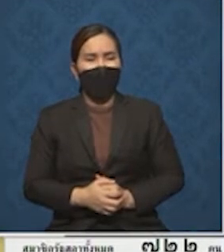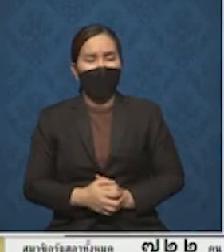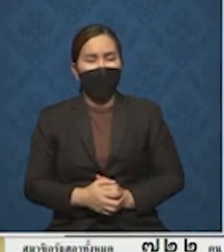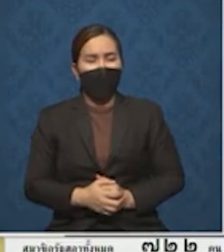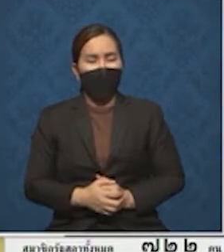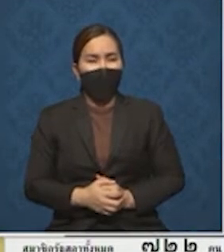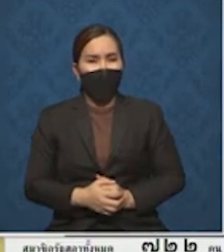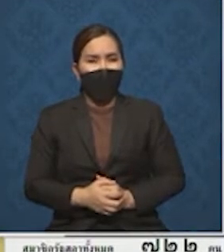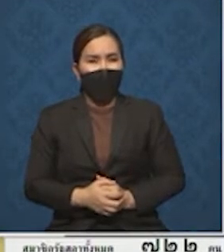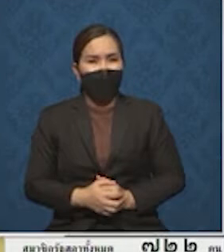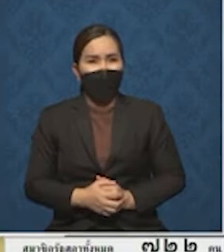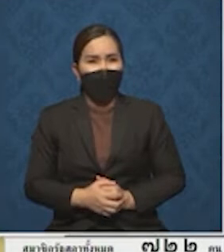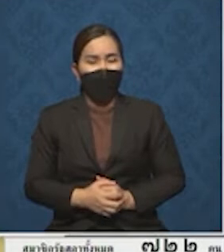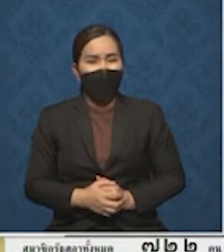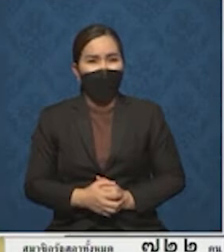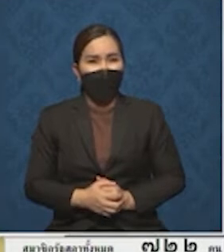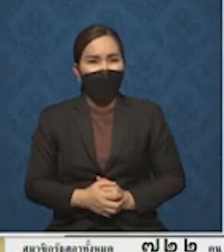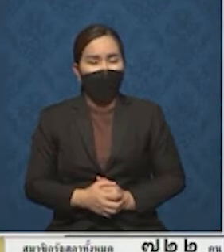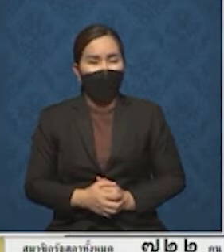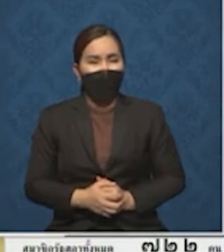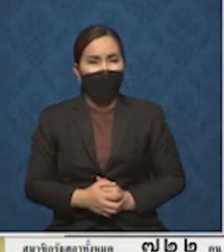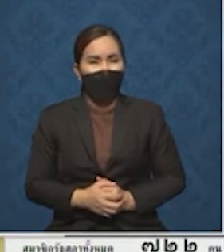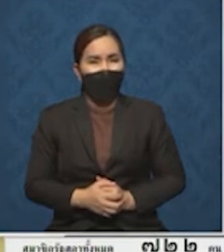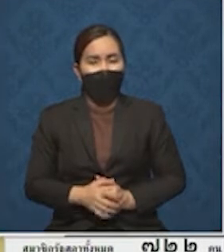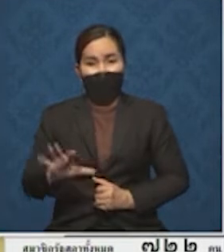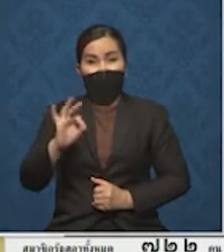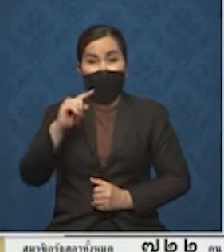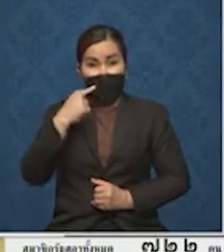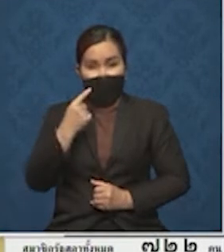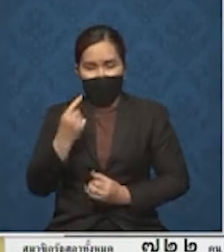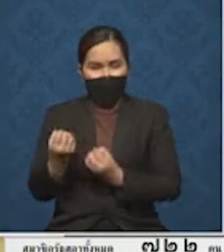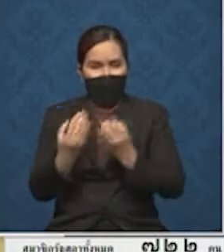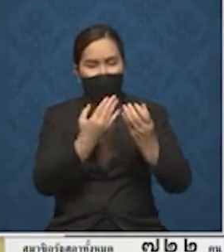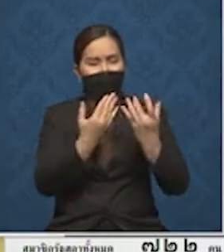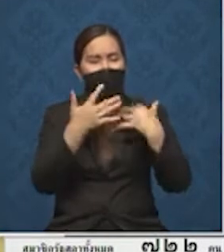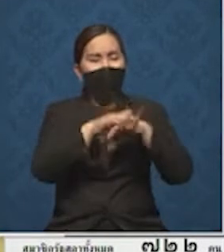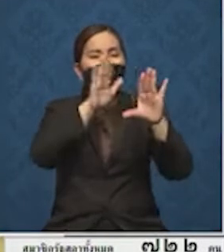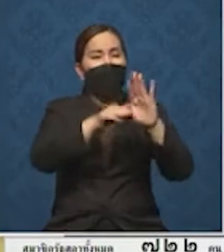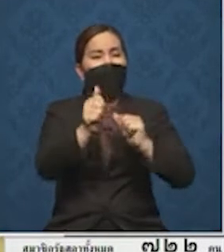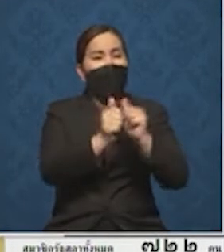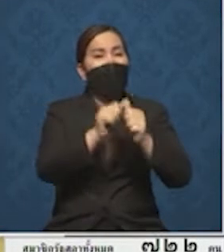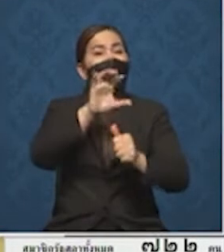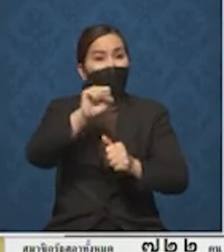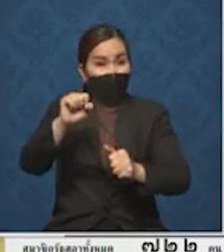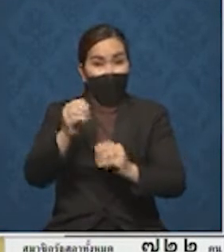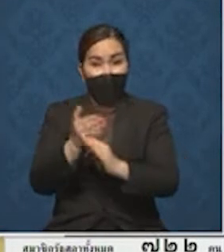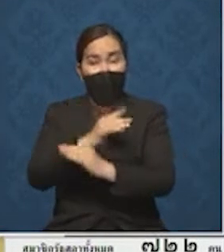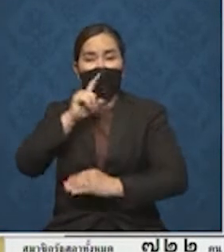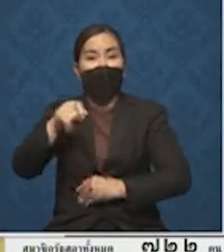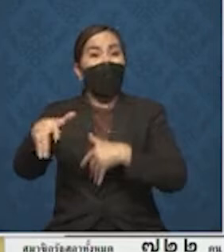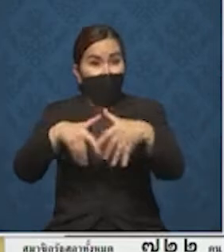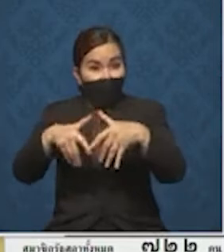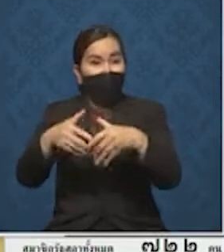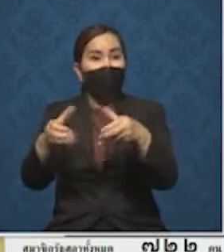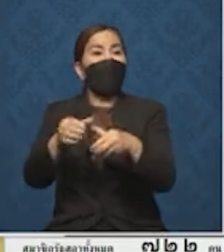การจะส่งเป็สอสอนั้นเราตองถามประชาชนประชาชท soon ส่น Stuartเปน สมาชิคประชา